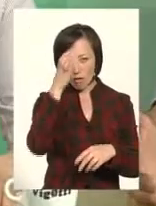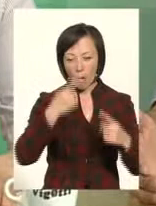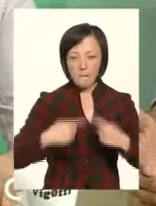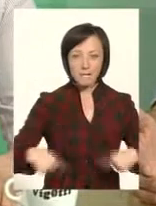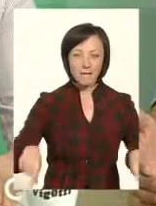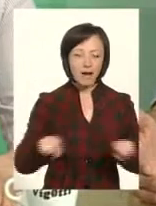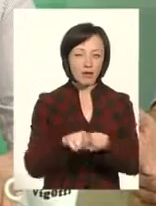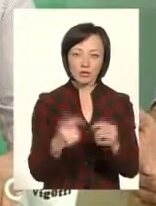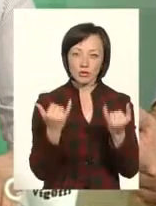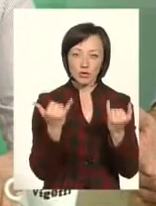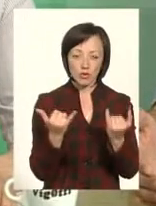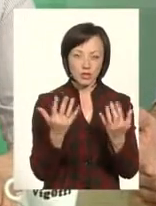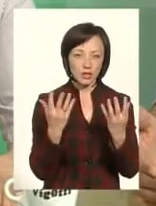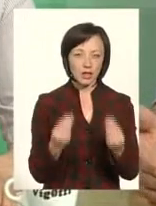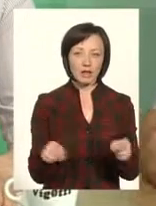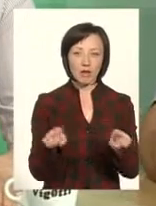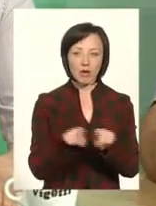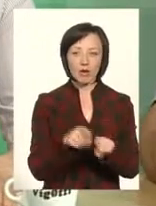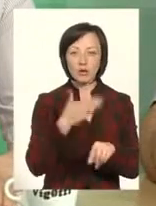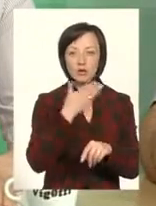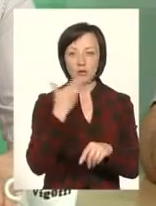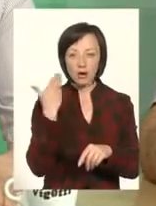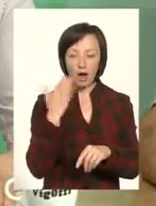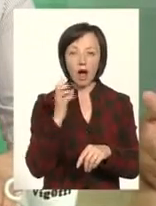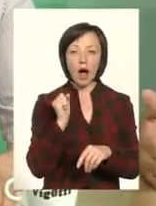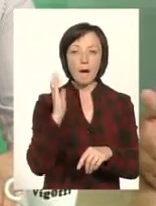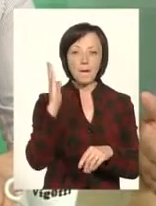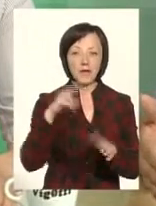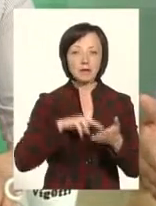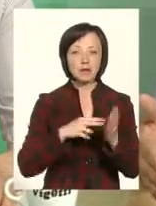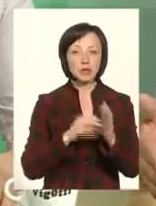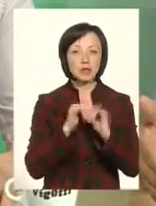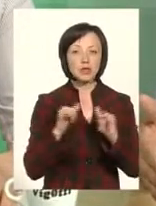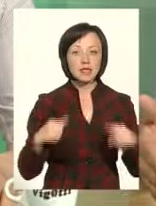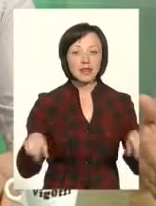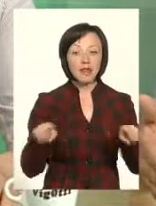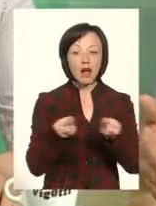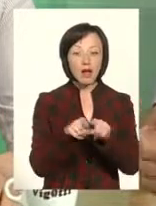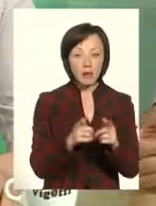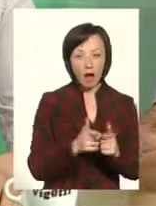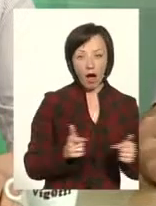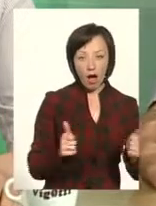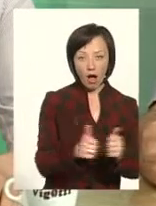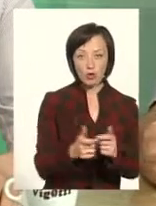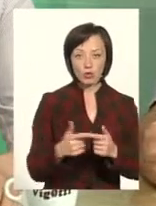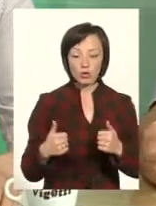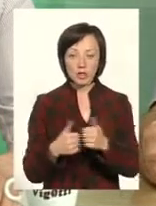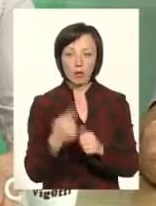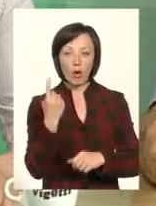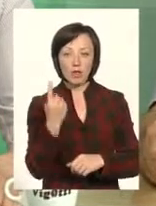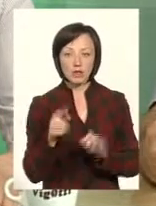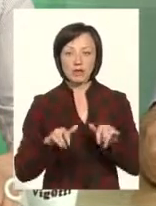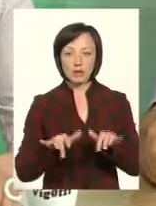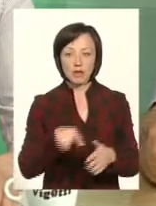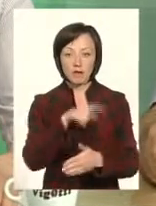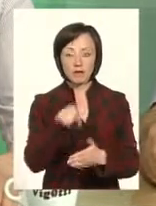На сьогоднішній день ми цього також не маємо. А перспектива розвитку іменно за такими галузями. Тобто одна справа, коли